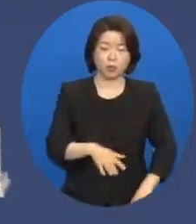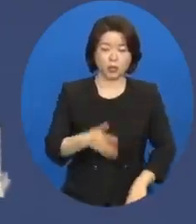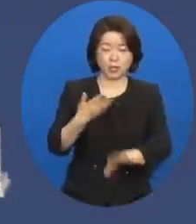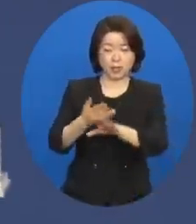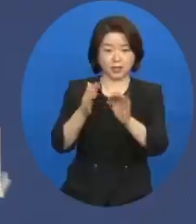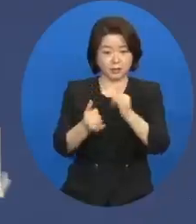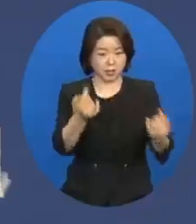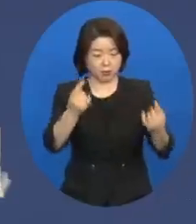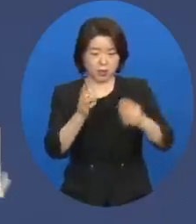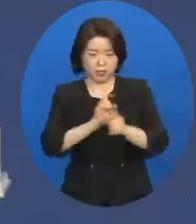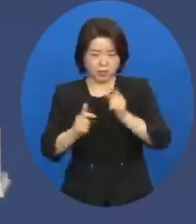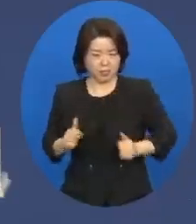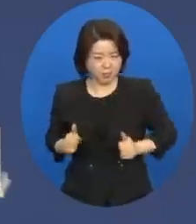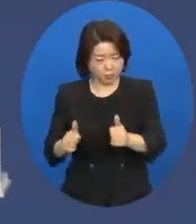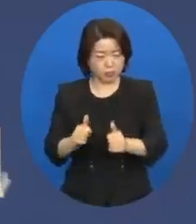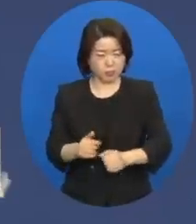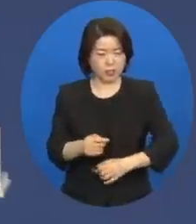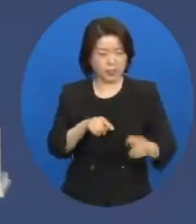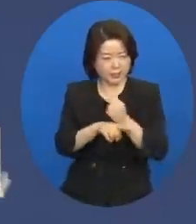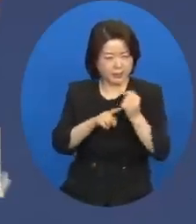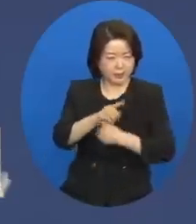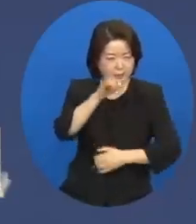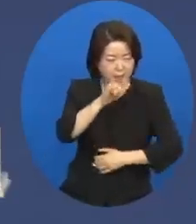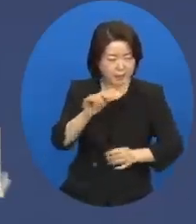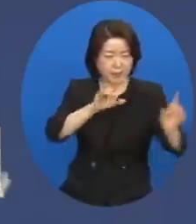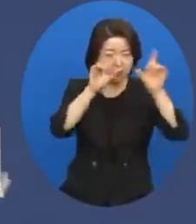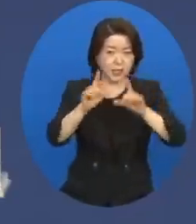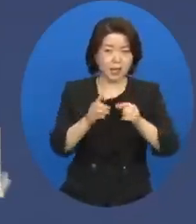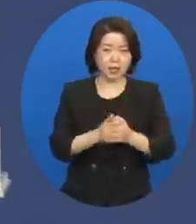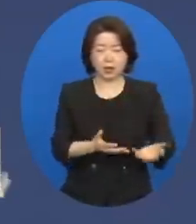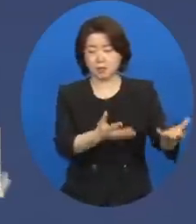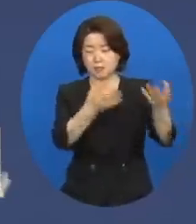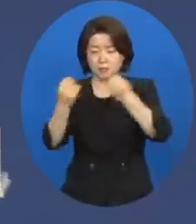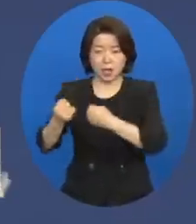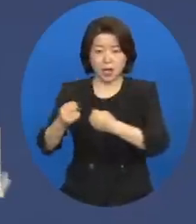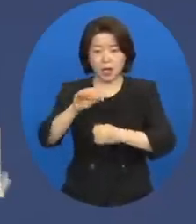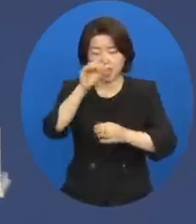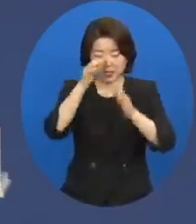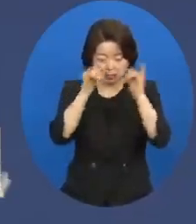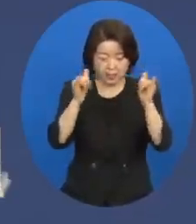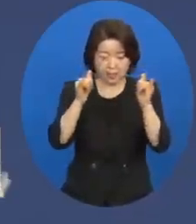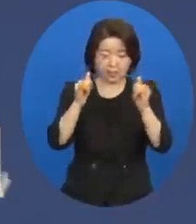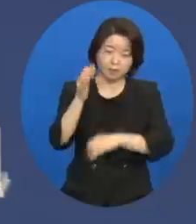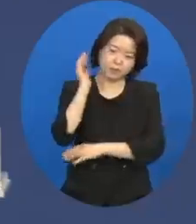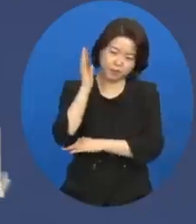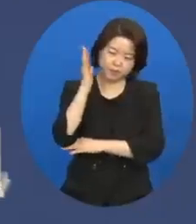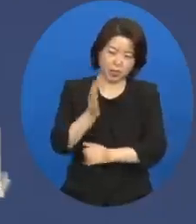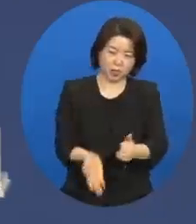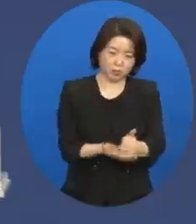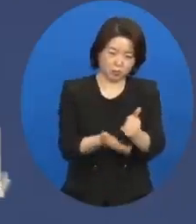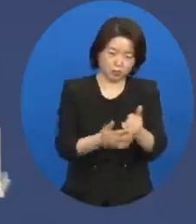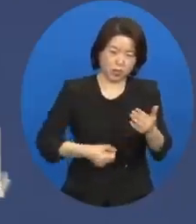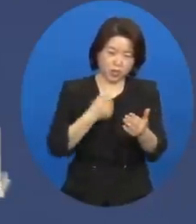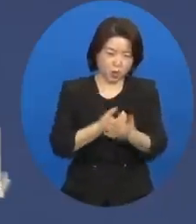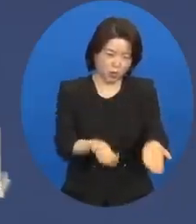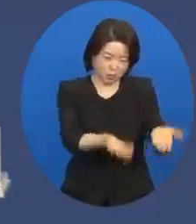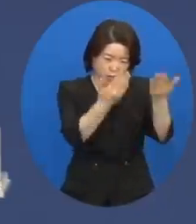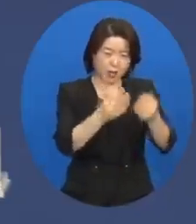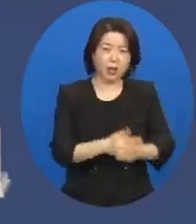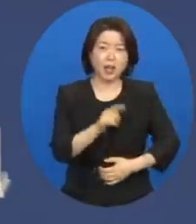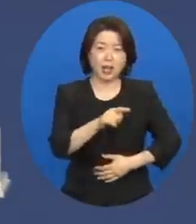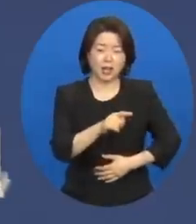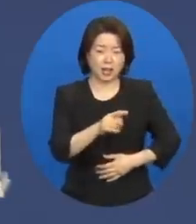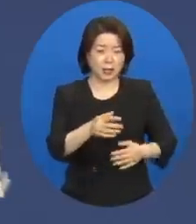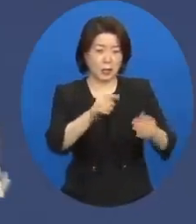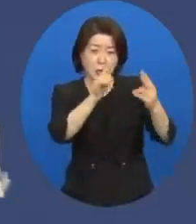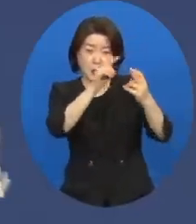더 부지런하고 의미 있게 살고 수많은 인생의 의미를 부여하는 많은 얘기로 독려하고 용기를 가져라, 정상을